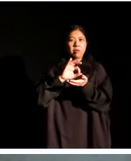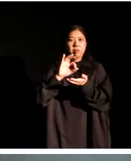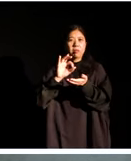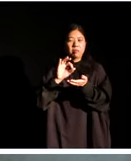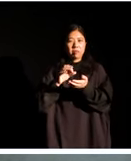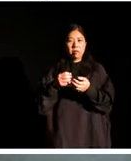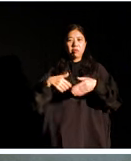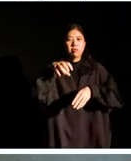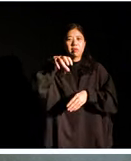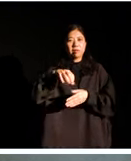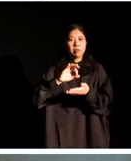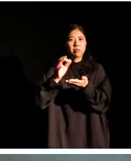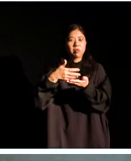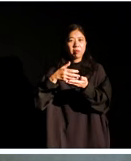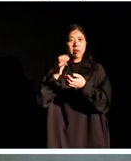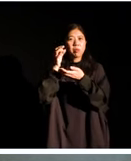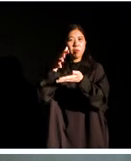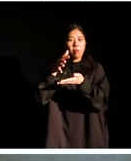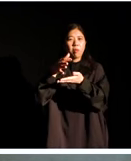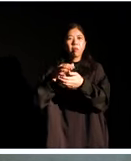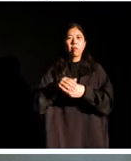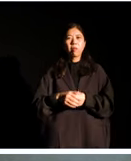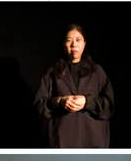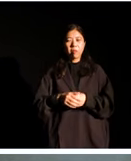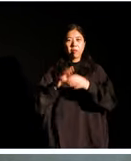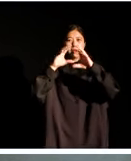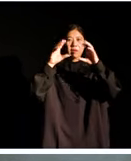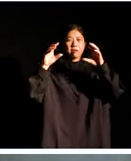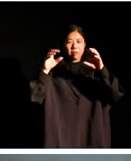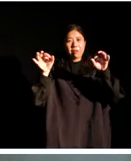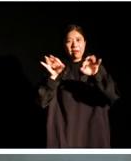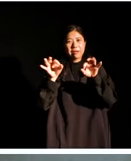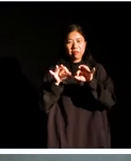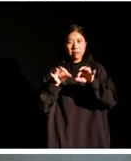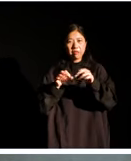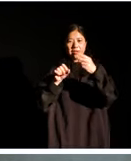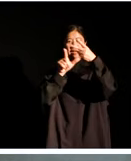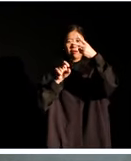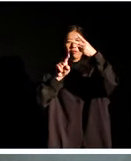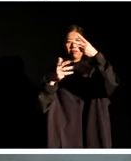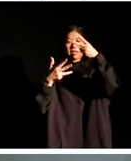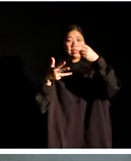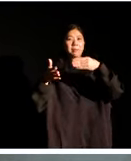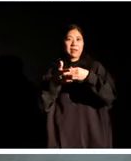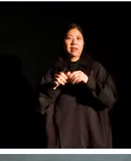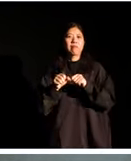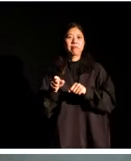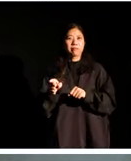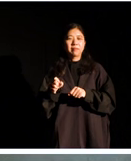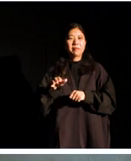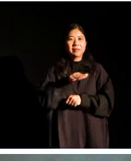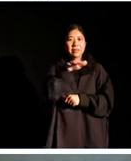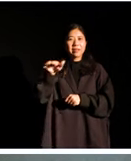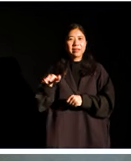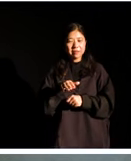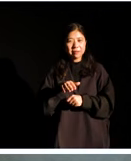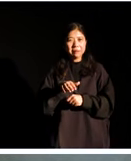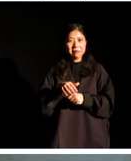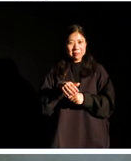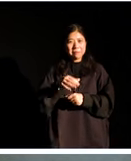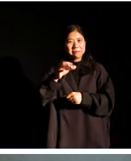募るガバメントクラウドファンディングを2月18日まで実施しております皆様の温かいご